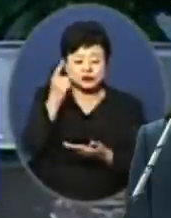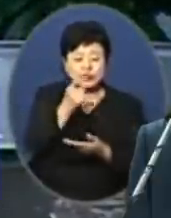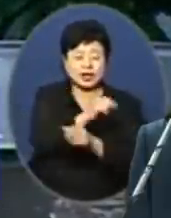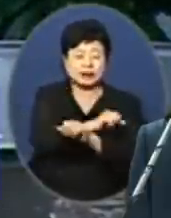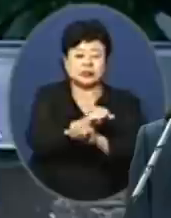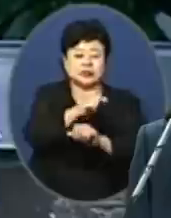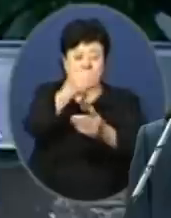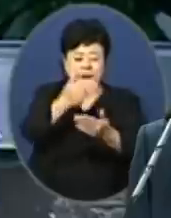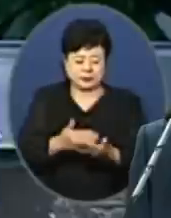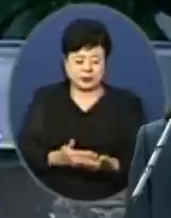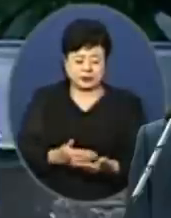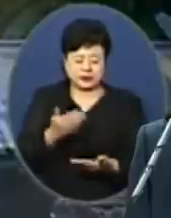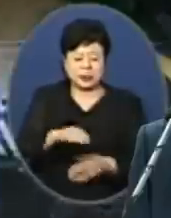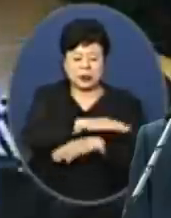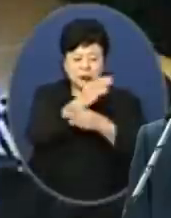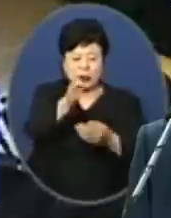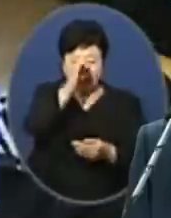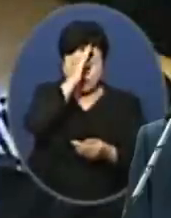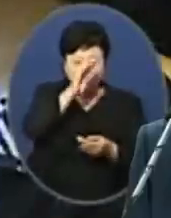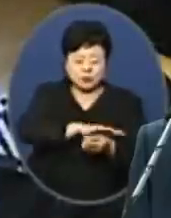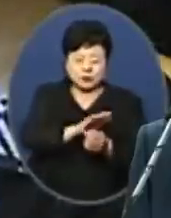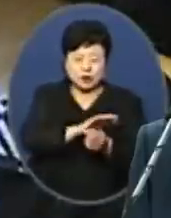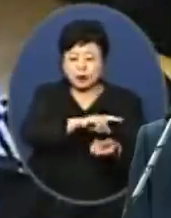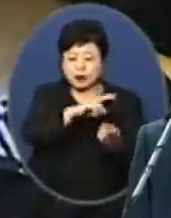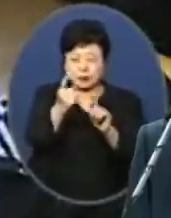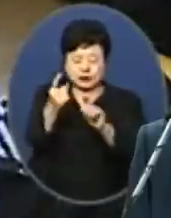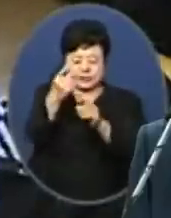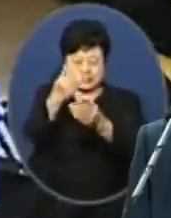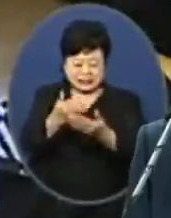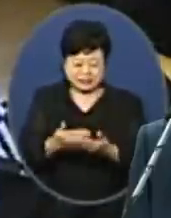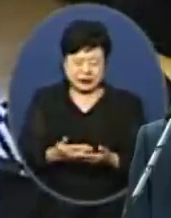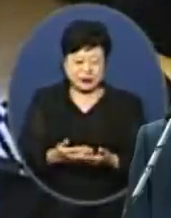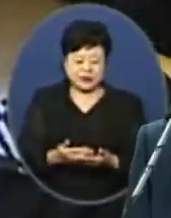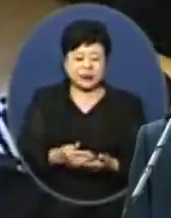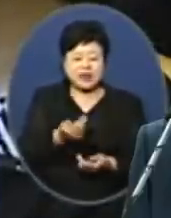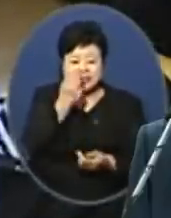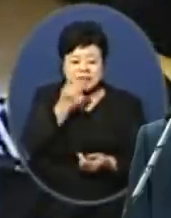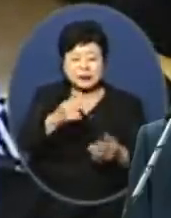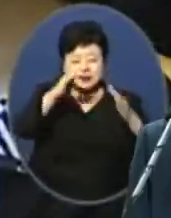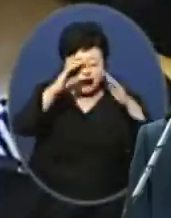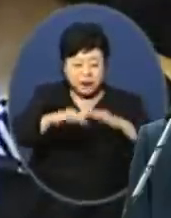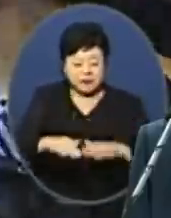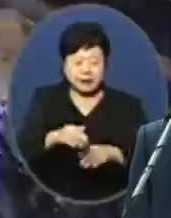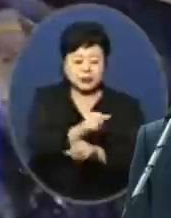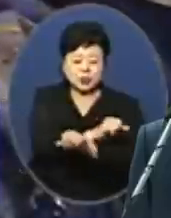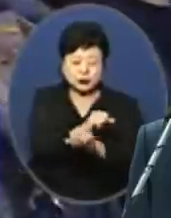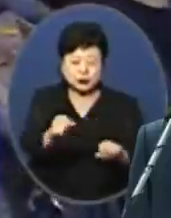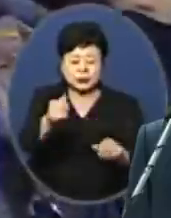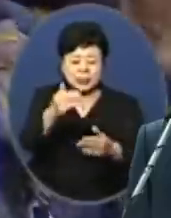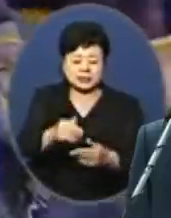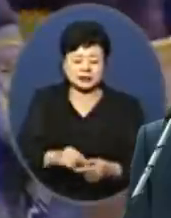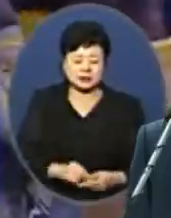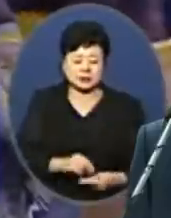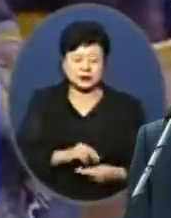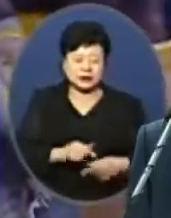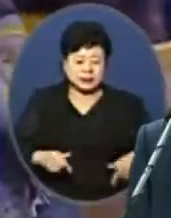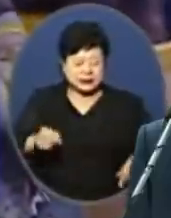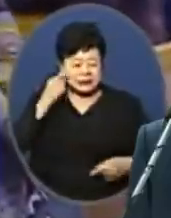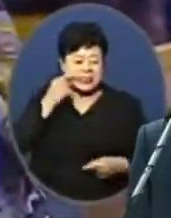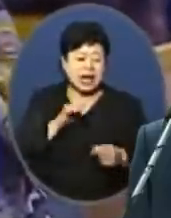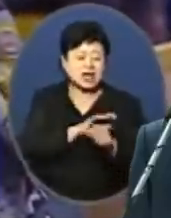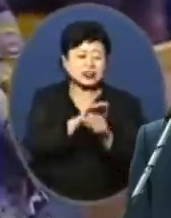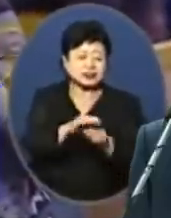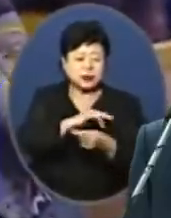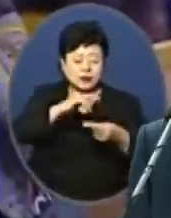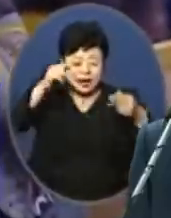내 모든 죄악을 사하시며 내 모든 병을 고치시며 내 생명을 파멸해서 속량하시고